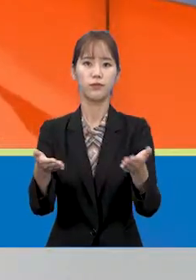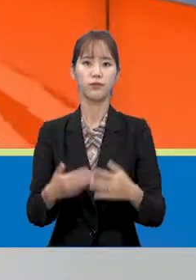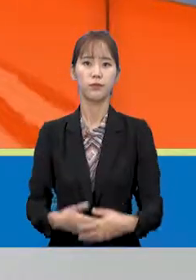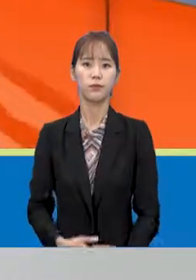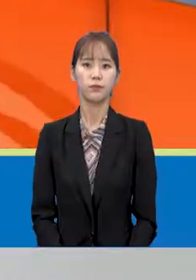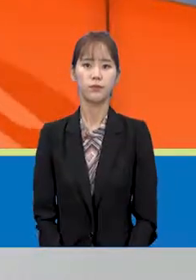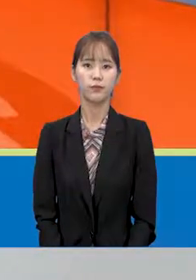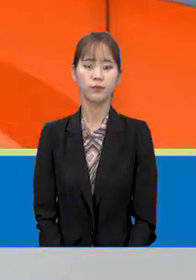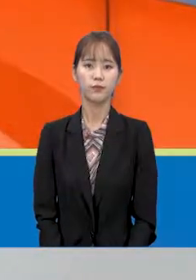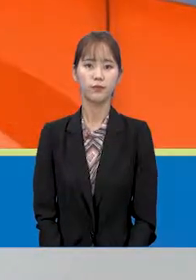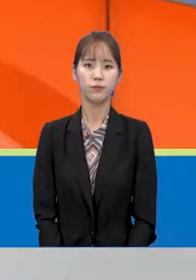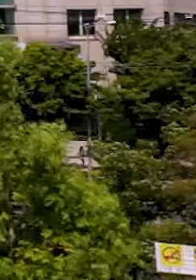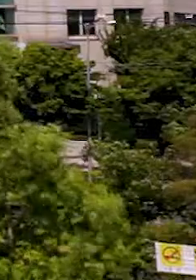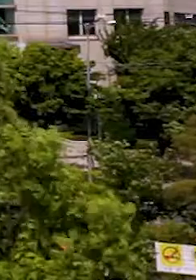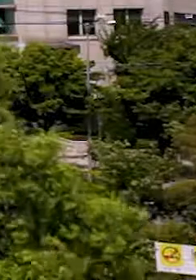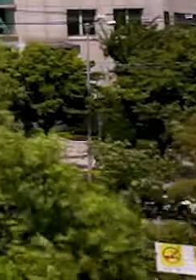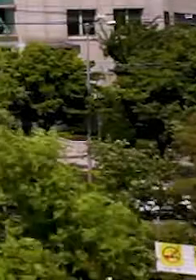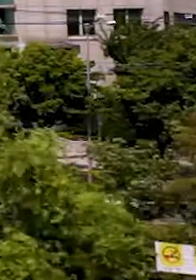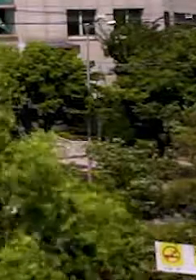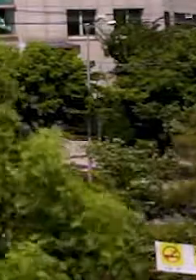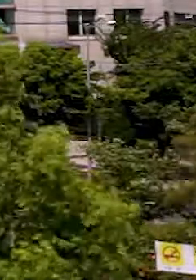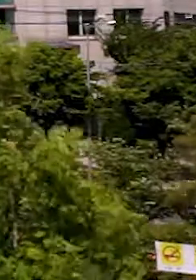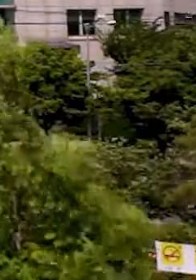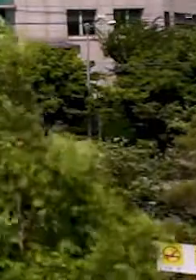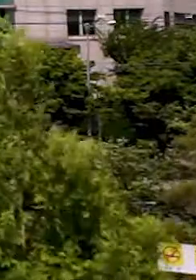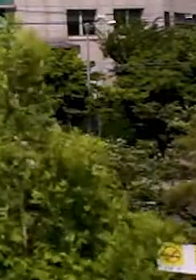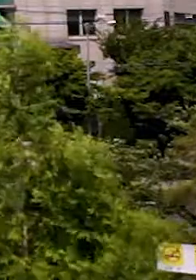주 주요 뉴스입니다.